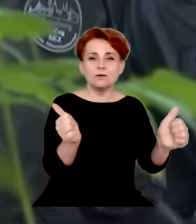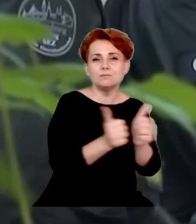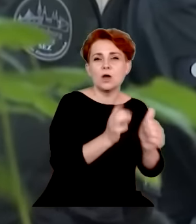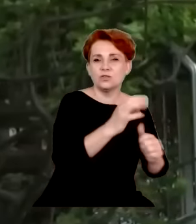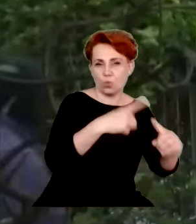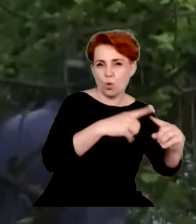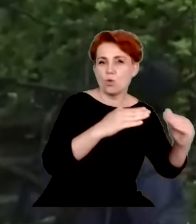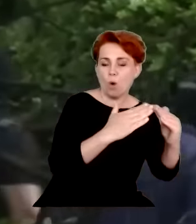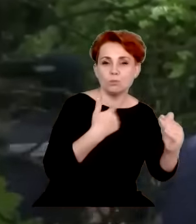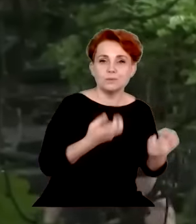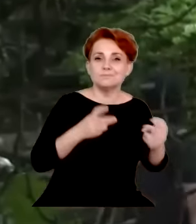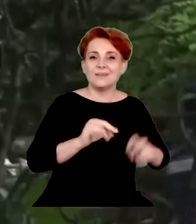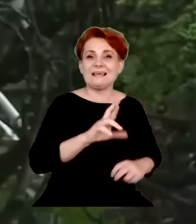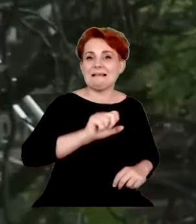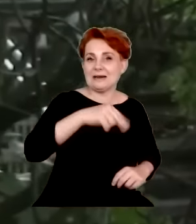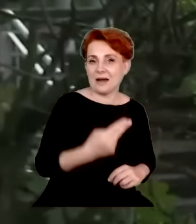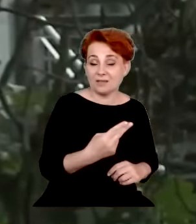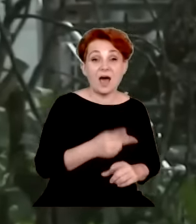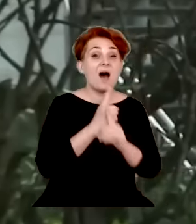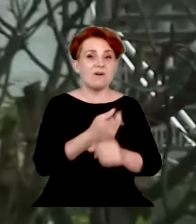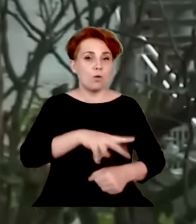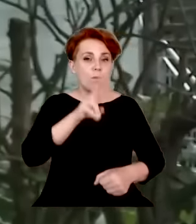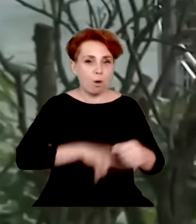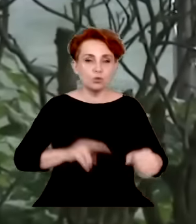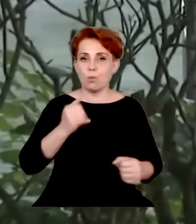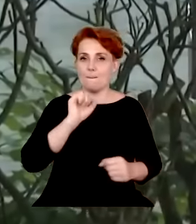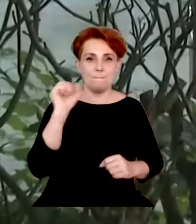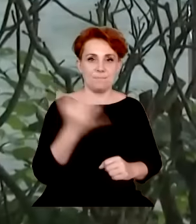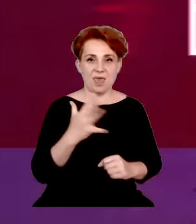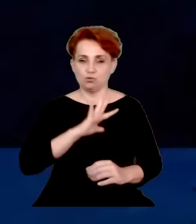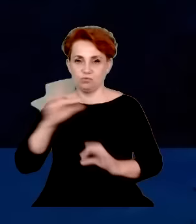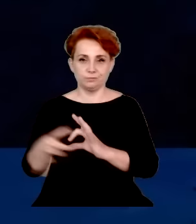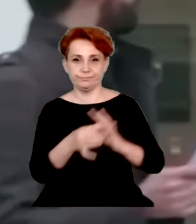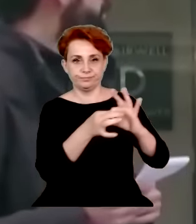założone przez Irańczyków i zdaniem śledczych funkcjonowało jako piąta kolumna irańskiego reżimu.